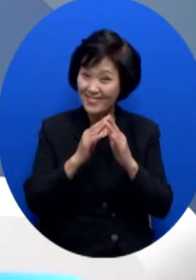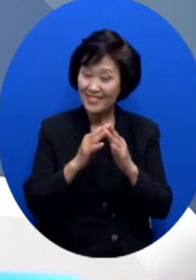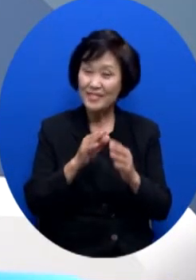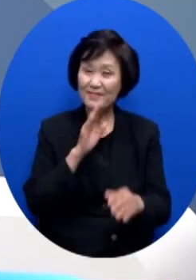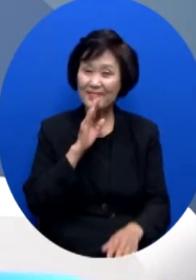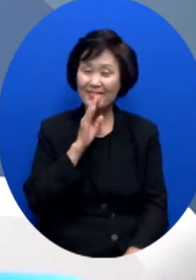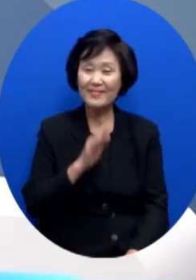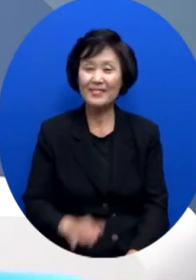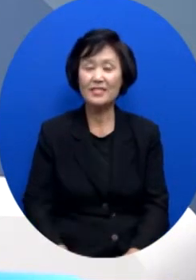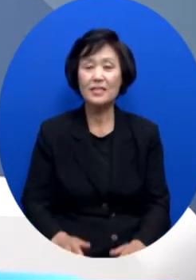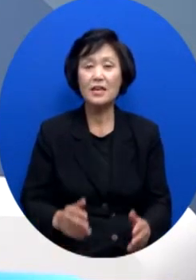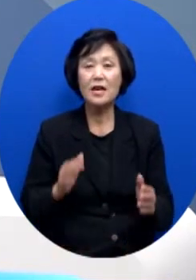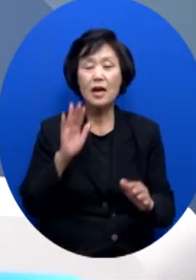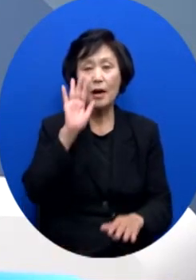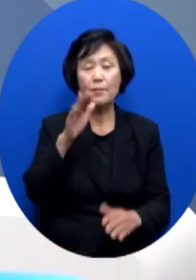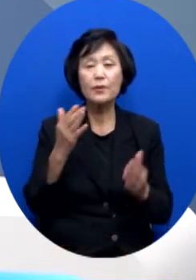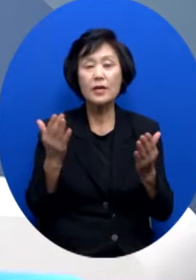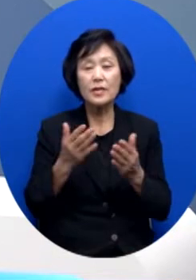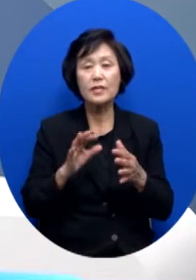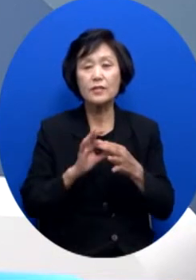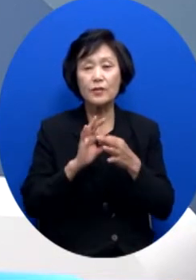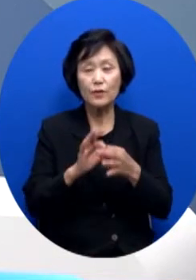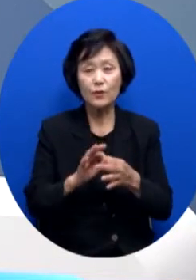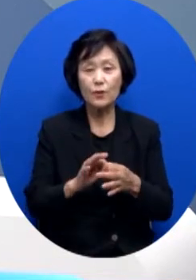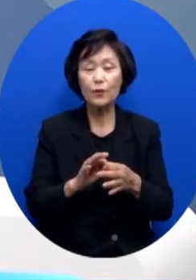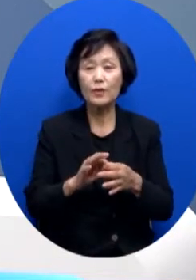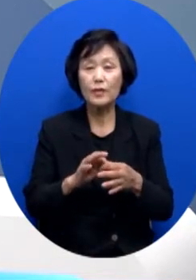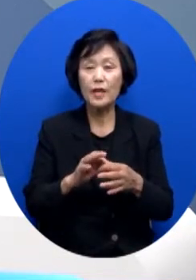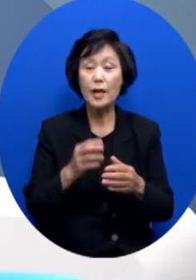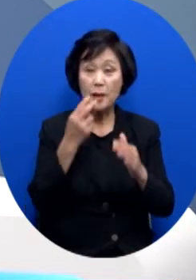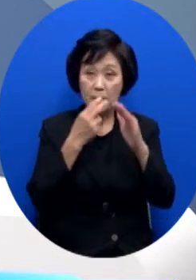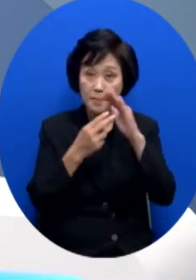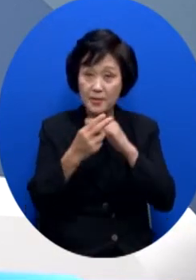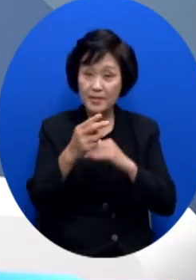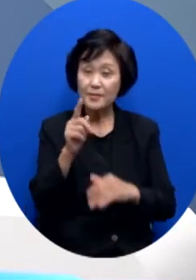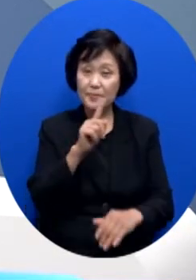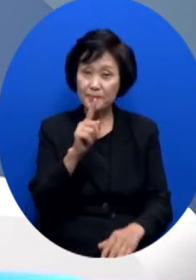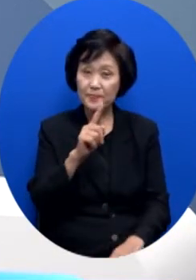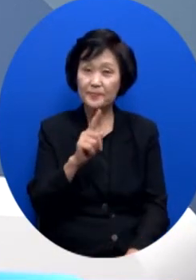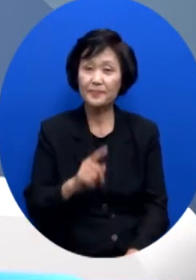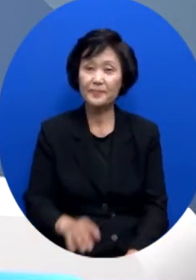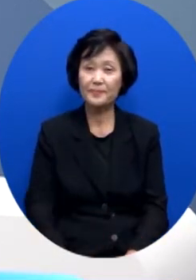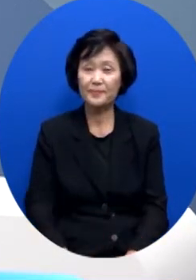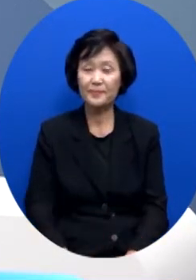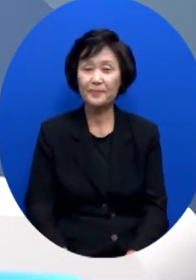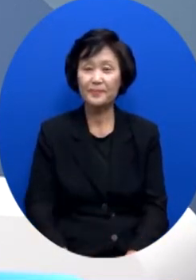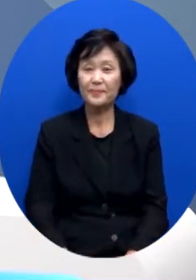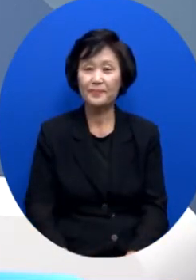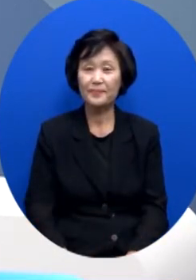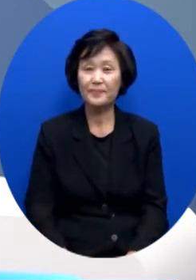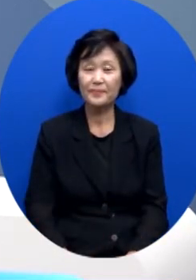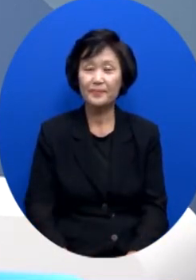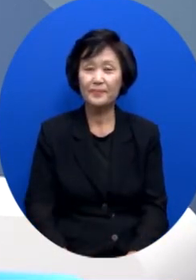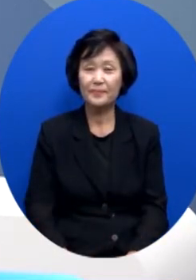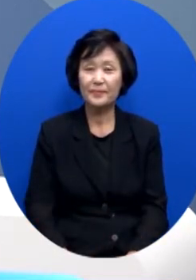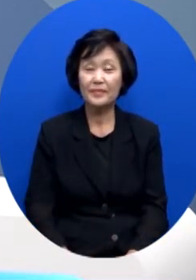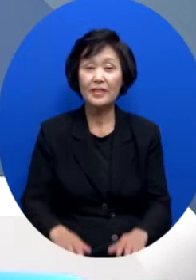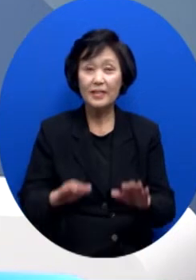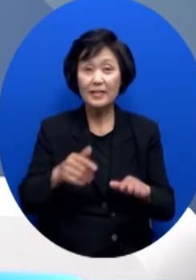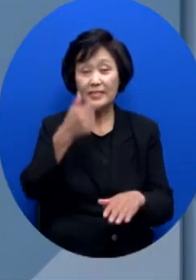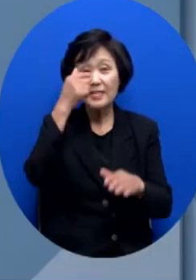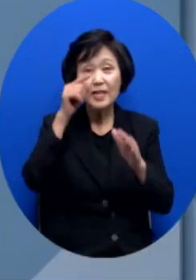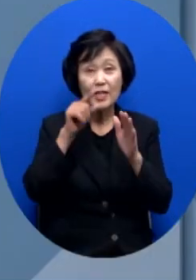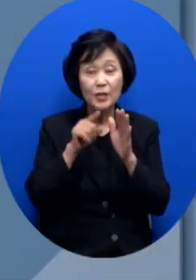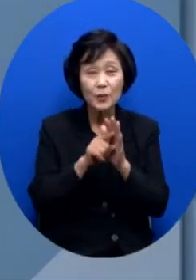통해 이제 앞으로 이루고자 하는 목표와 비전이 있다면 말씀 부탁드리겠습니다. 예, 현재 우리